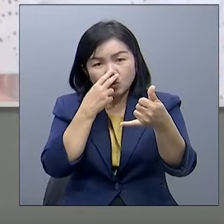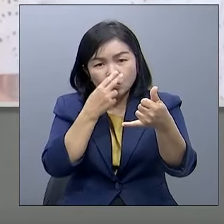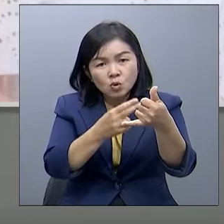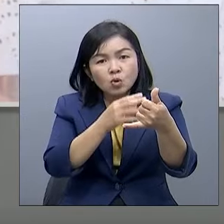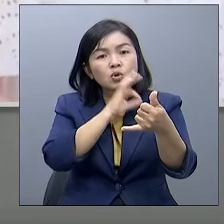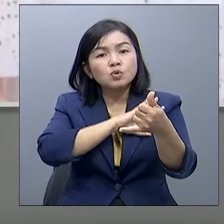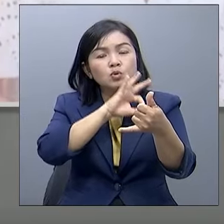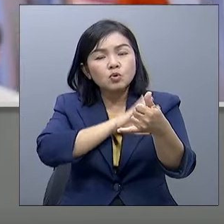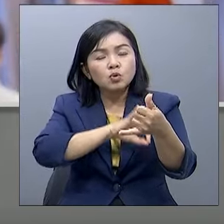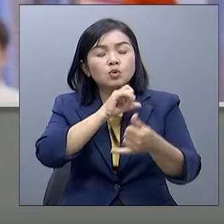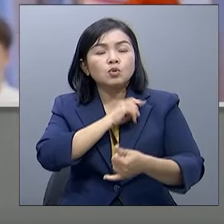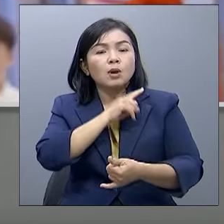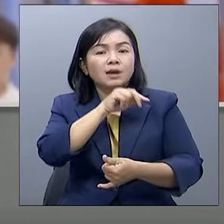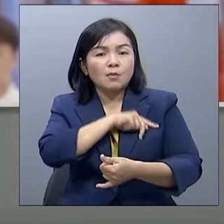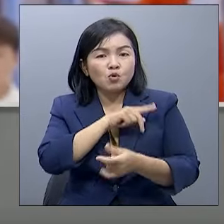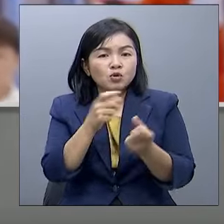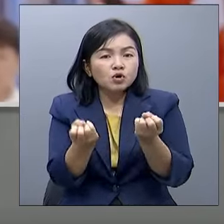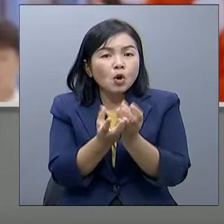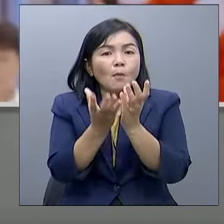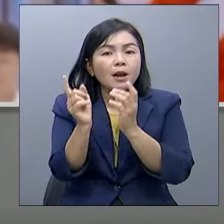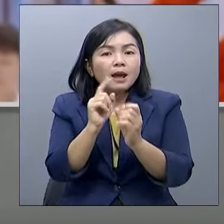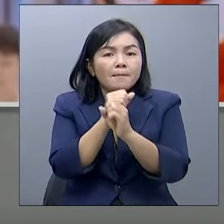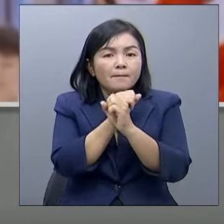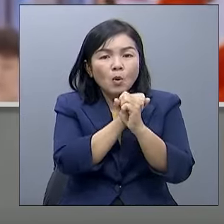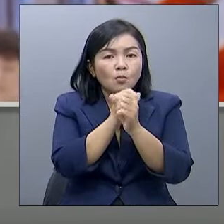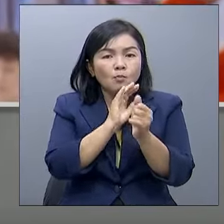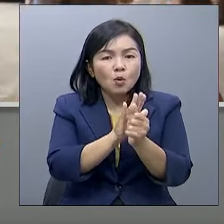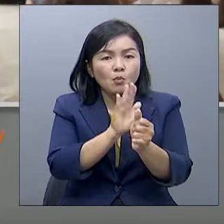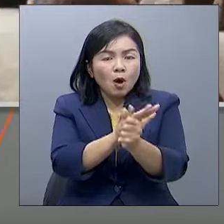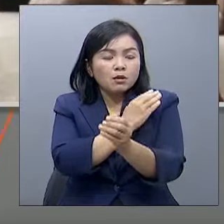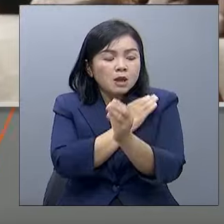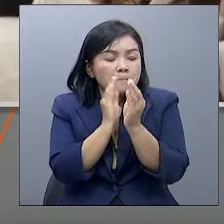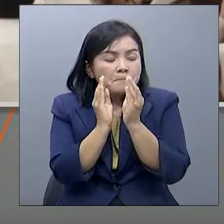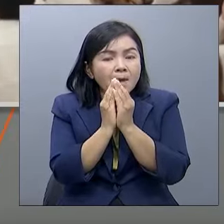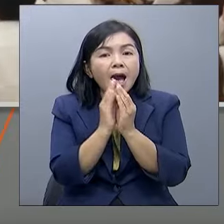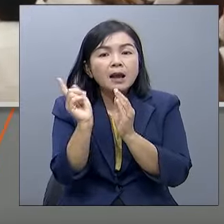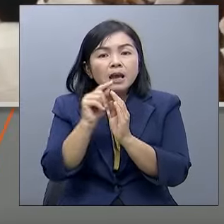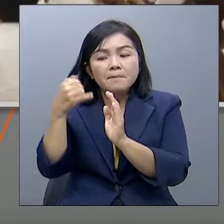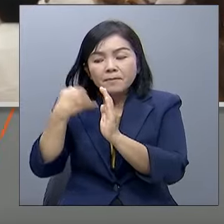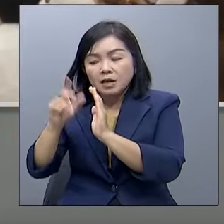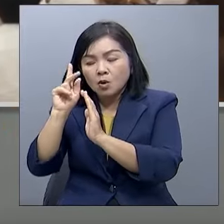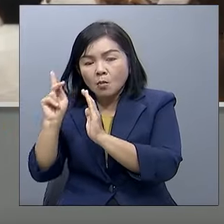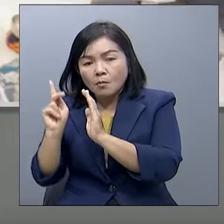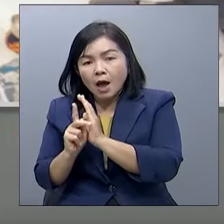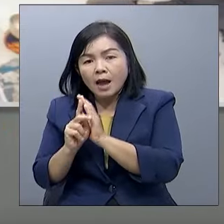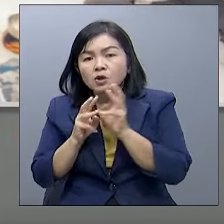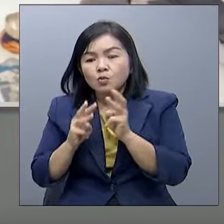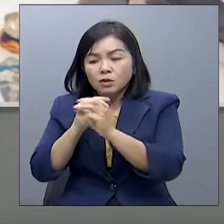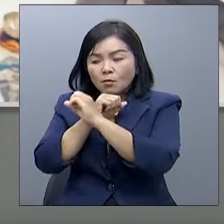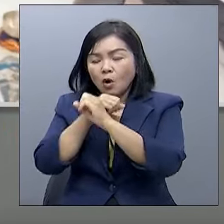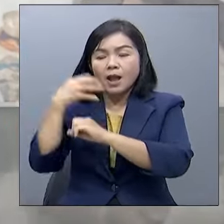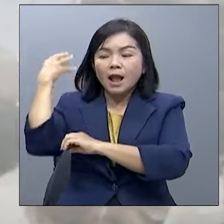พุทธศาสนิกชนแล้วเราจะปกป้องพระภิกษุจากการฟอกเงินหรือการหลอกลวงได้อย่างไร